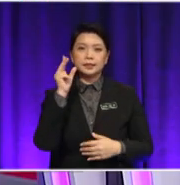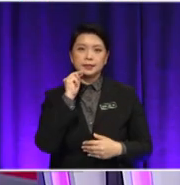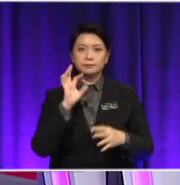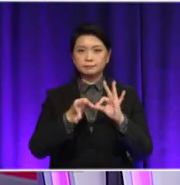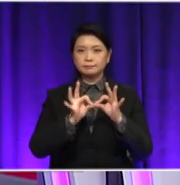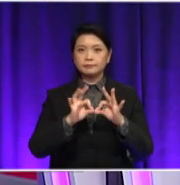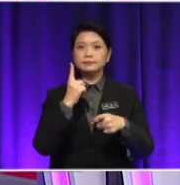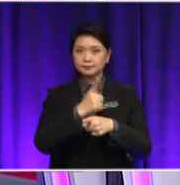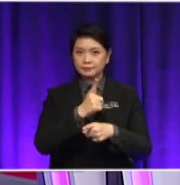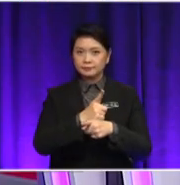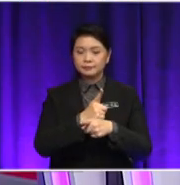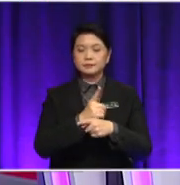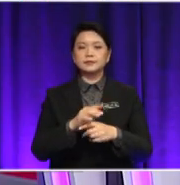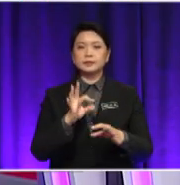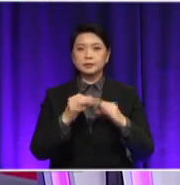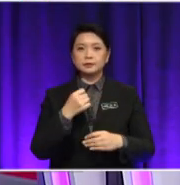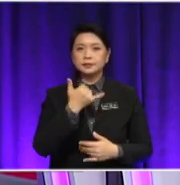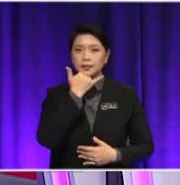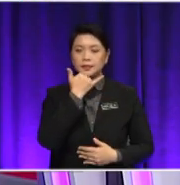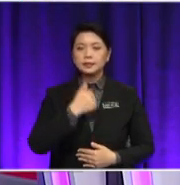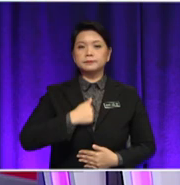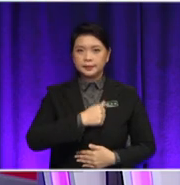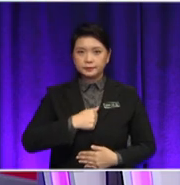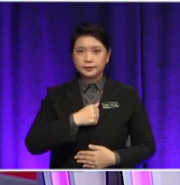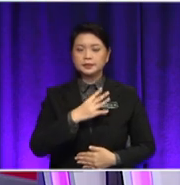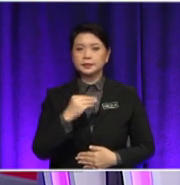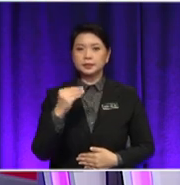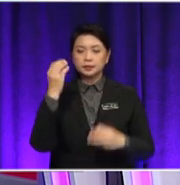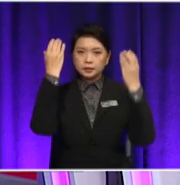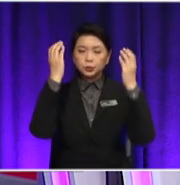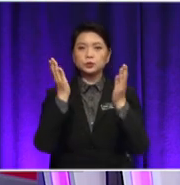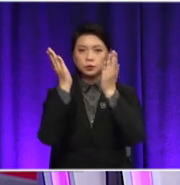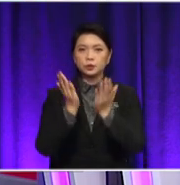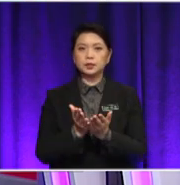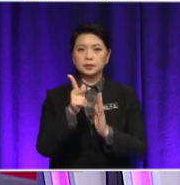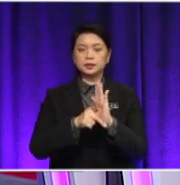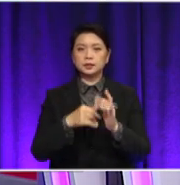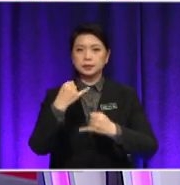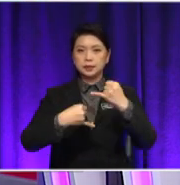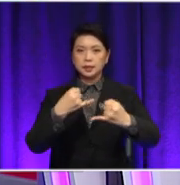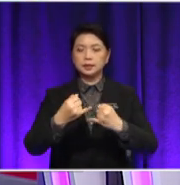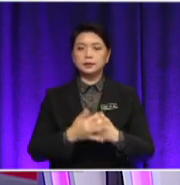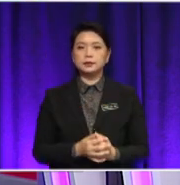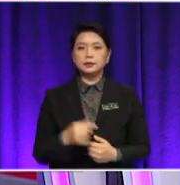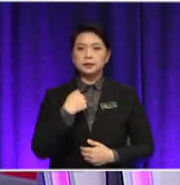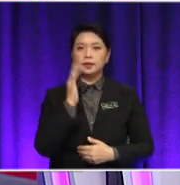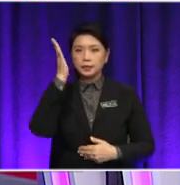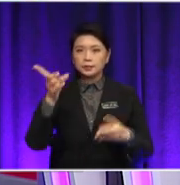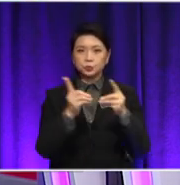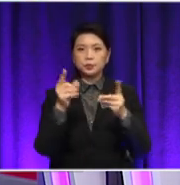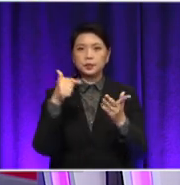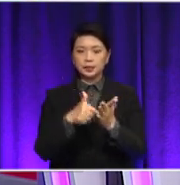Baiklah, kalau ada salah dan silap saya mohon maaf dan saya juga mendoakan kejayaan adik-adik semua di luar sana. Kita akan jumpa lagi.